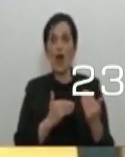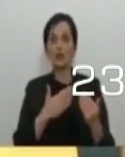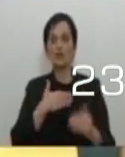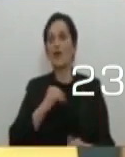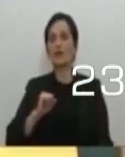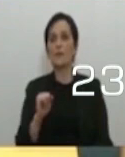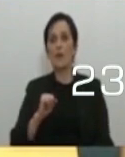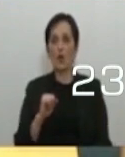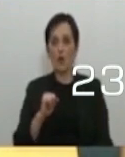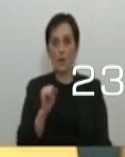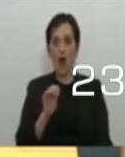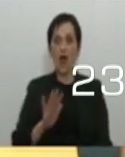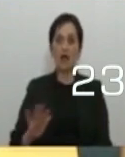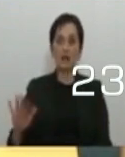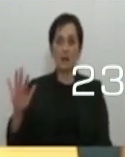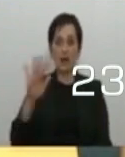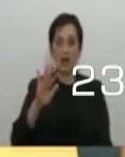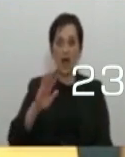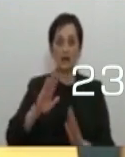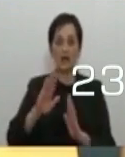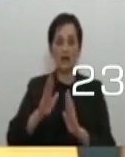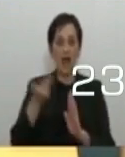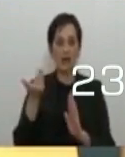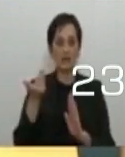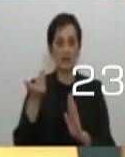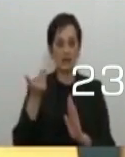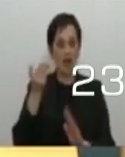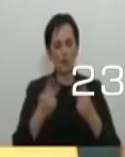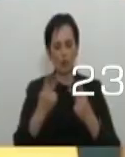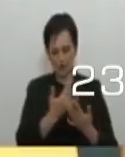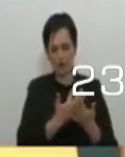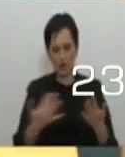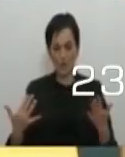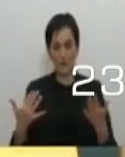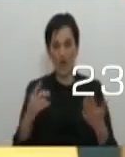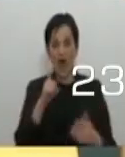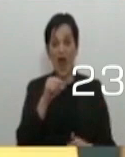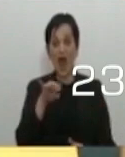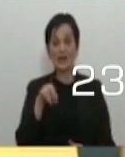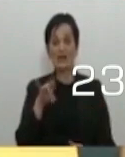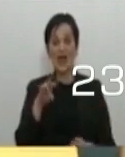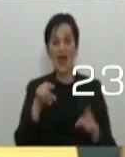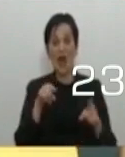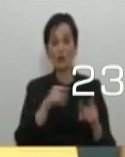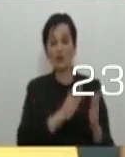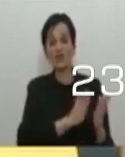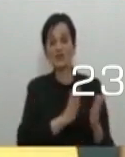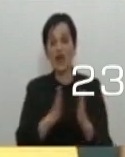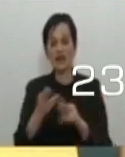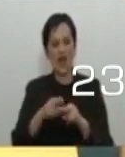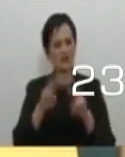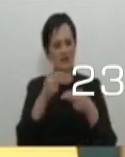მეგობარმა ქვეყანამ გაიწვია ამ ქვეყნიდან ელჩი. ხატია დეკანოვიჩის დასალაგებელი ეს თემა არ არის